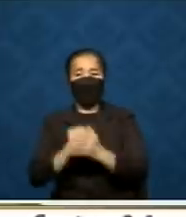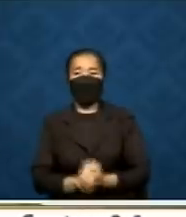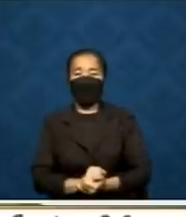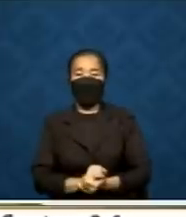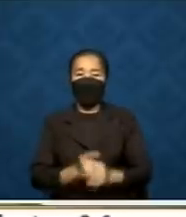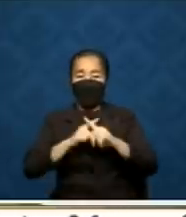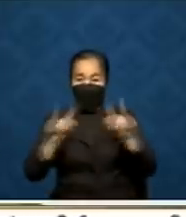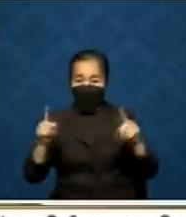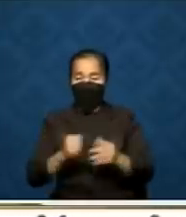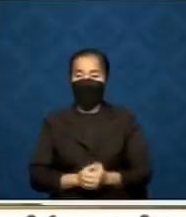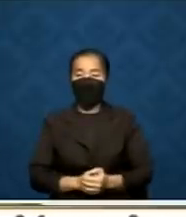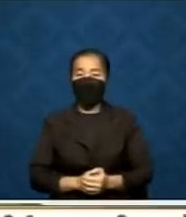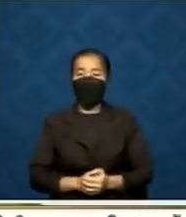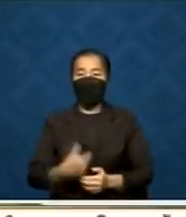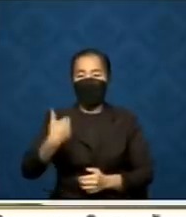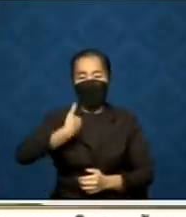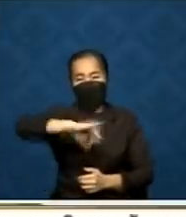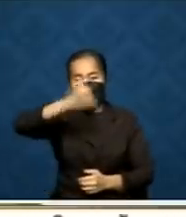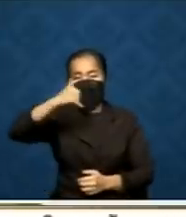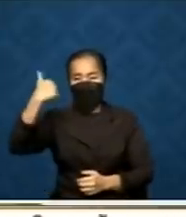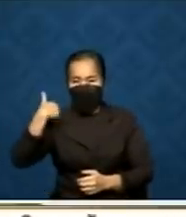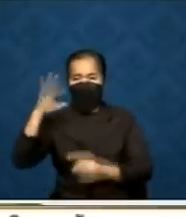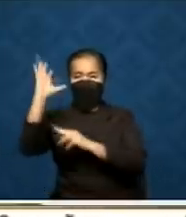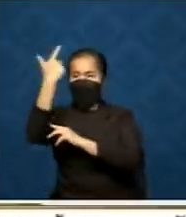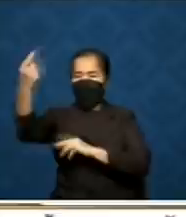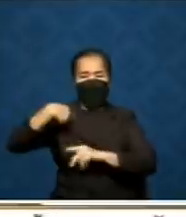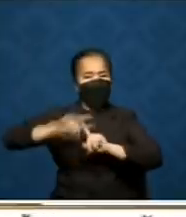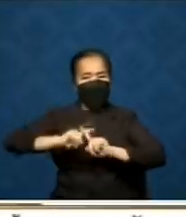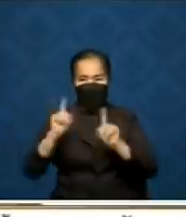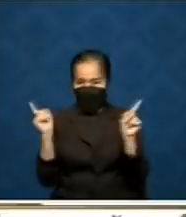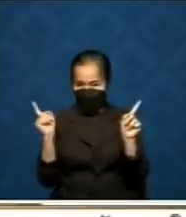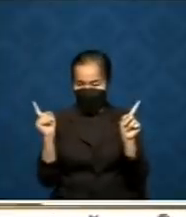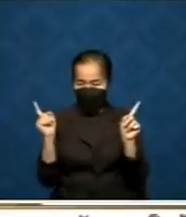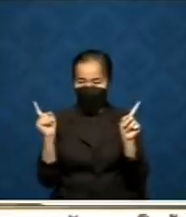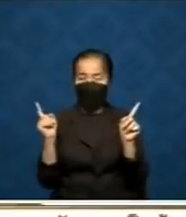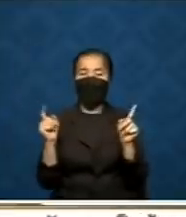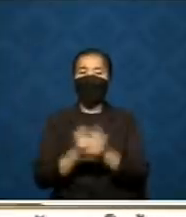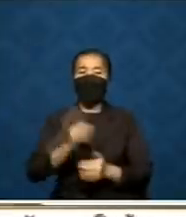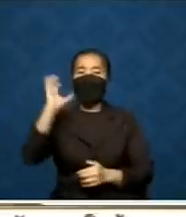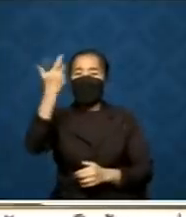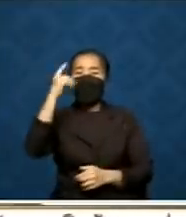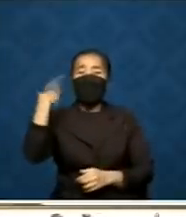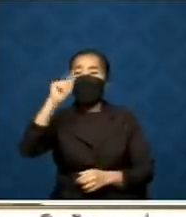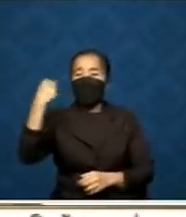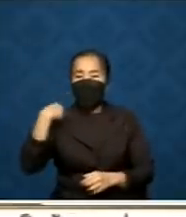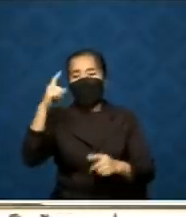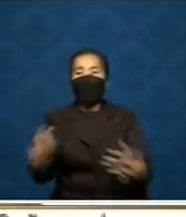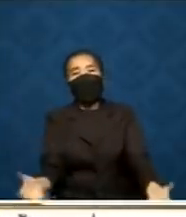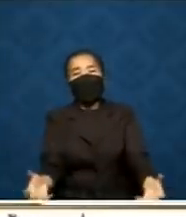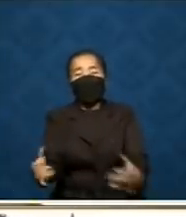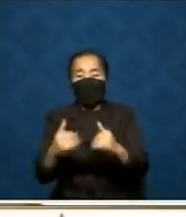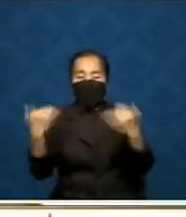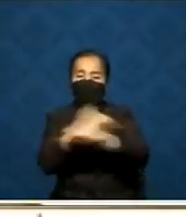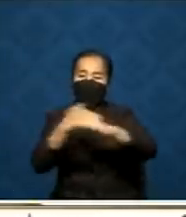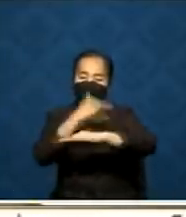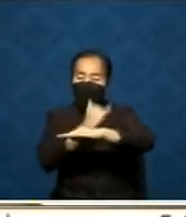มีแต่บางเรื่องโลกเขาไม่เป็นเหมือนเราจะมีไหมลูกประเทศที่เขาตายชักดิ้นชักงอกลางถนนเดี๋ยวนี้